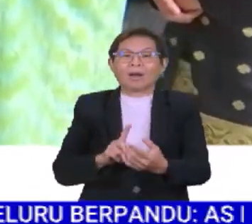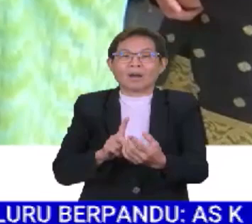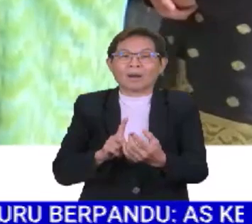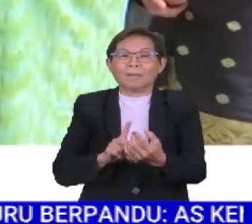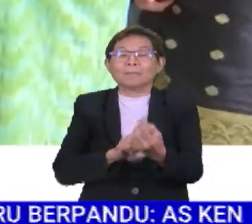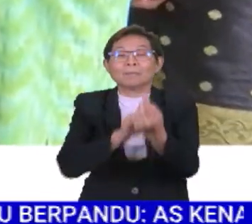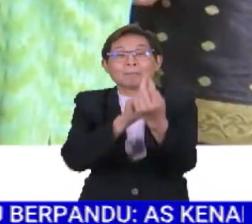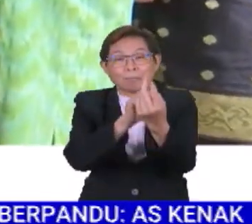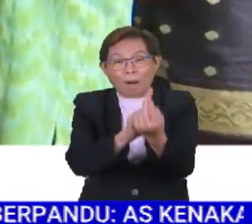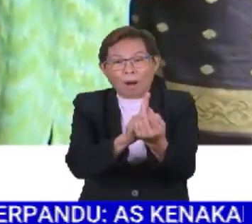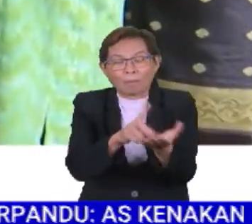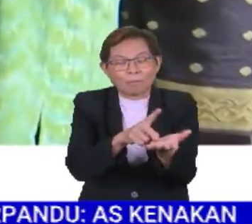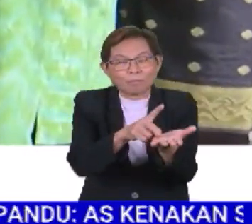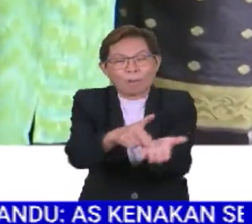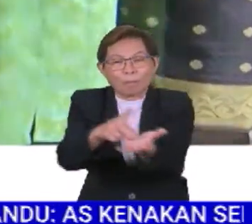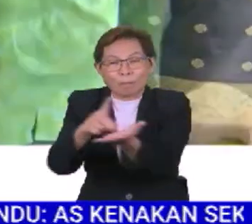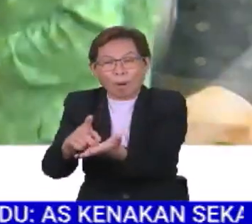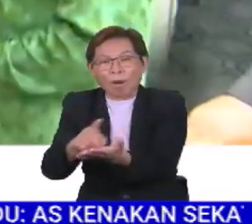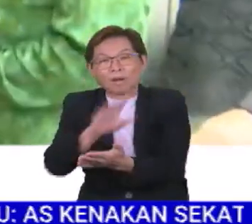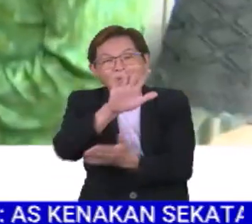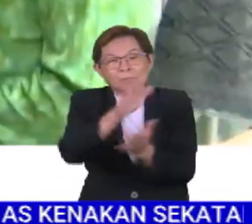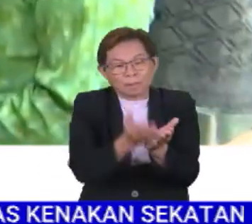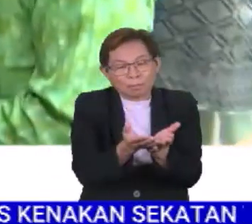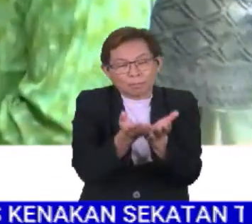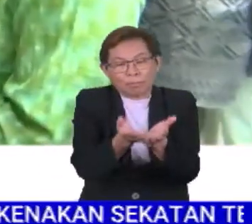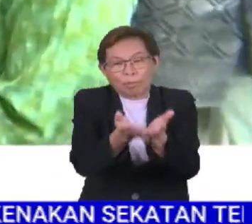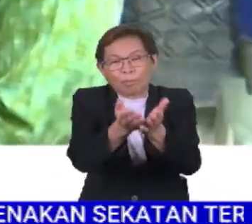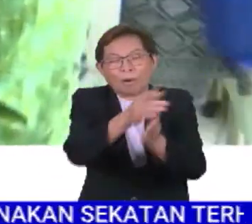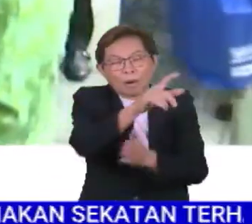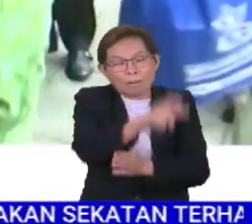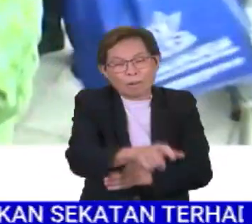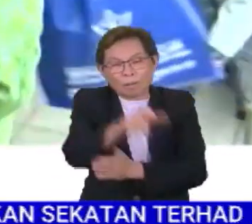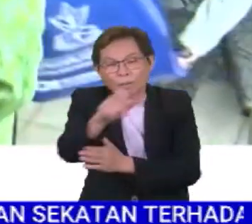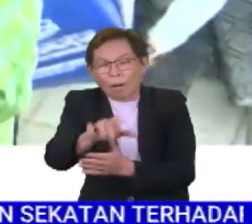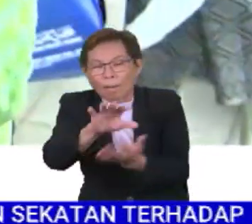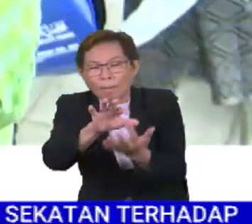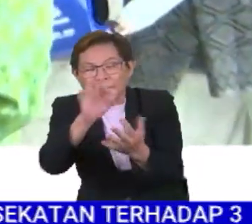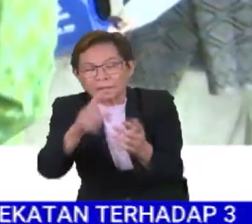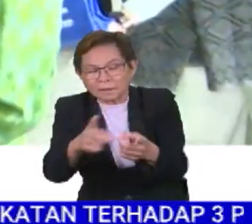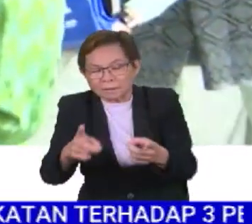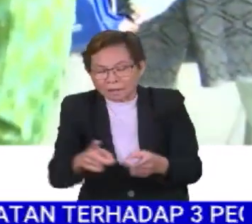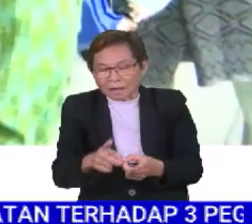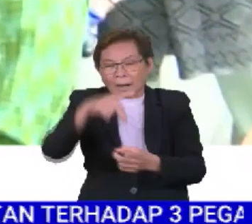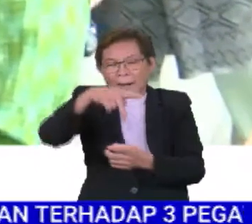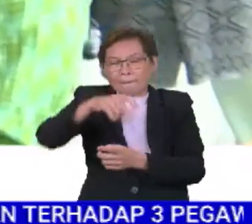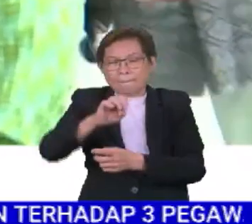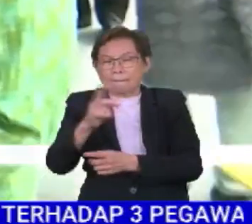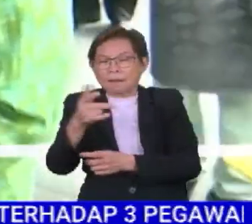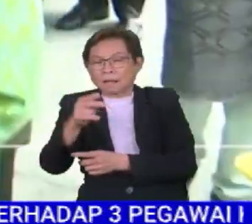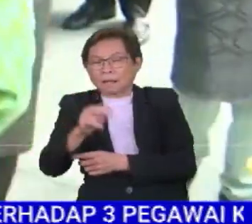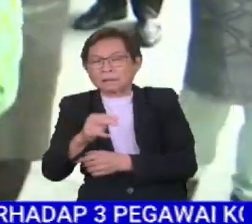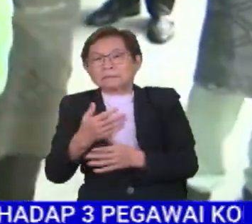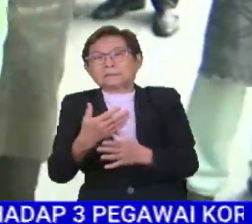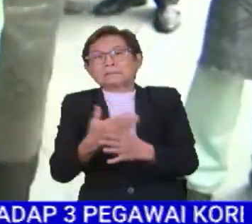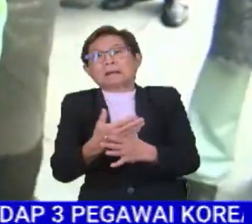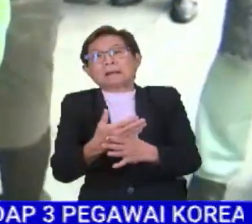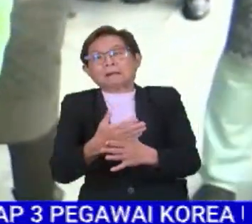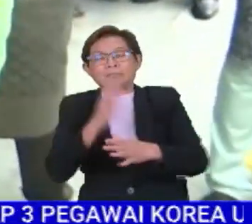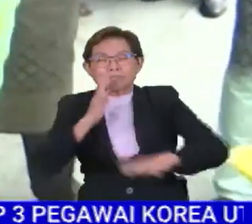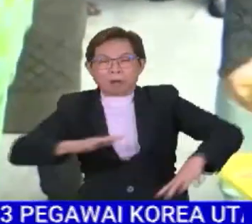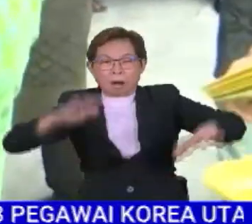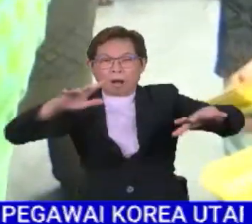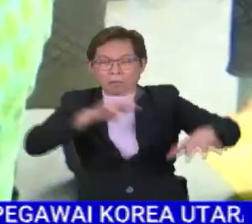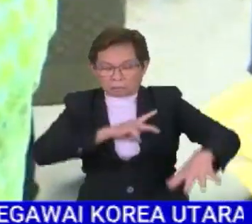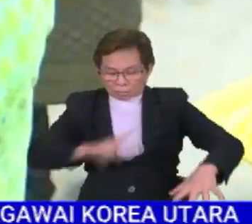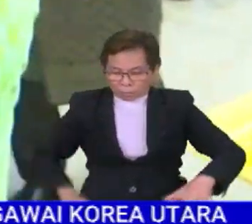dulu menyampaikan sumbangan pribadi membuat kepada penduduk terpilih di daerah ini yang terjajah banjir Sri